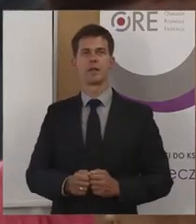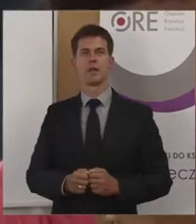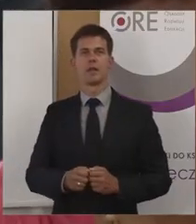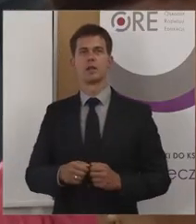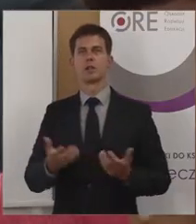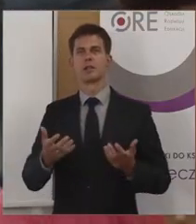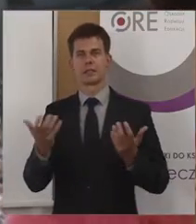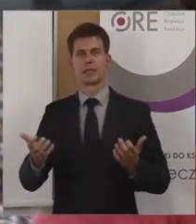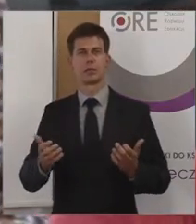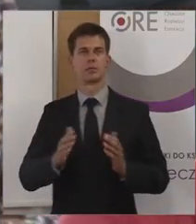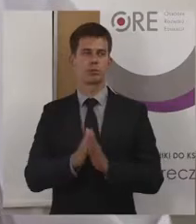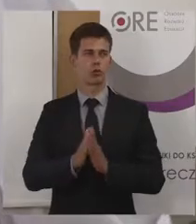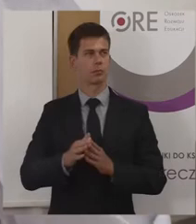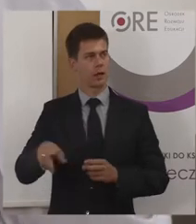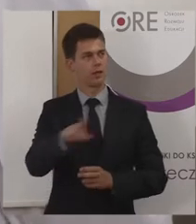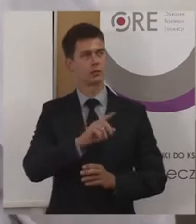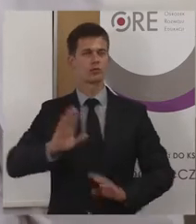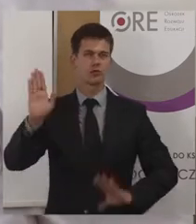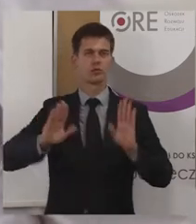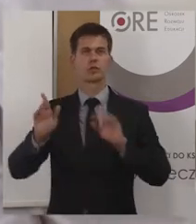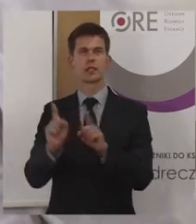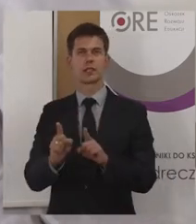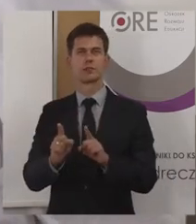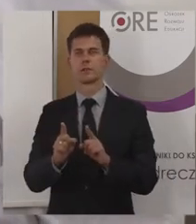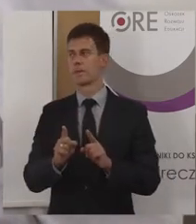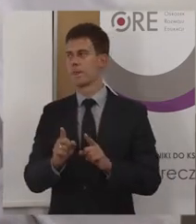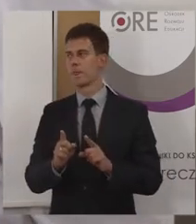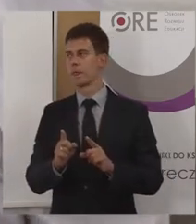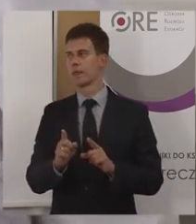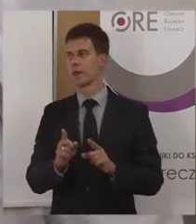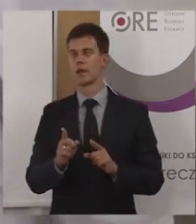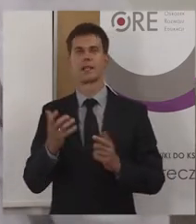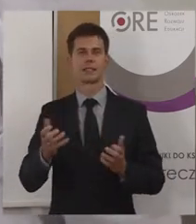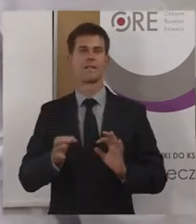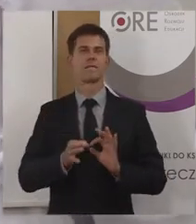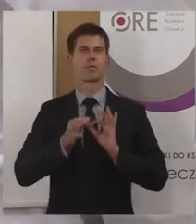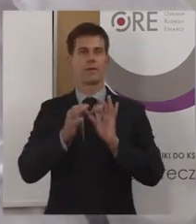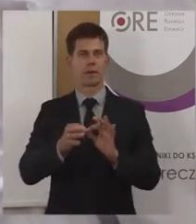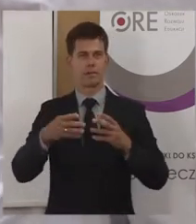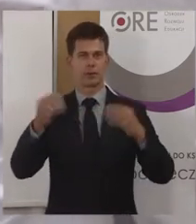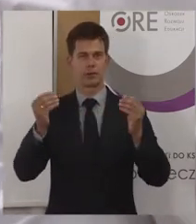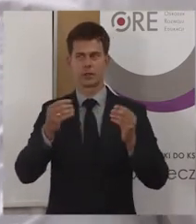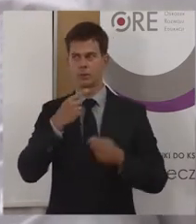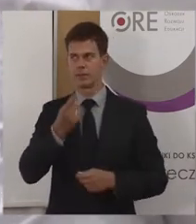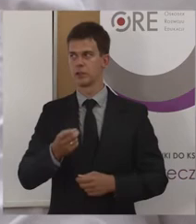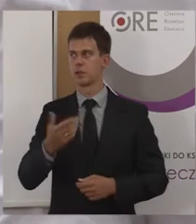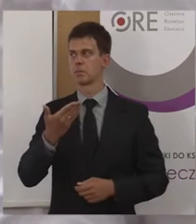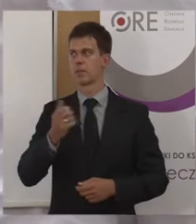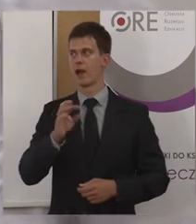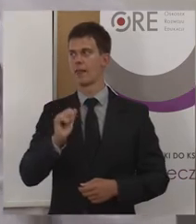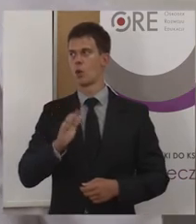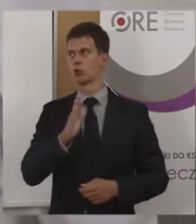zachęcam, żeby Państwo wzięli w niej udział, przez takie wprowadzenie ze strony Mateusza Ciborowskiego,